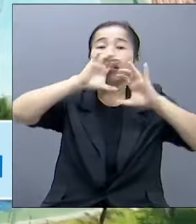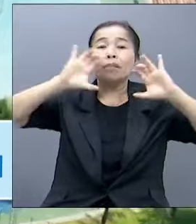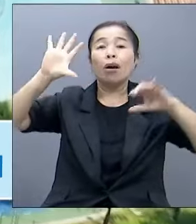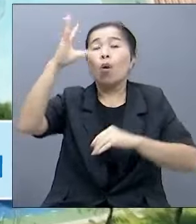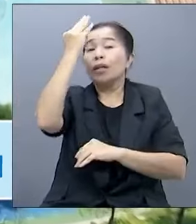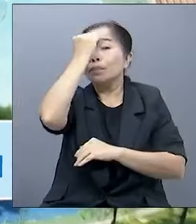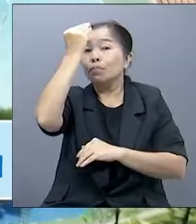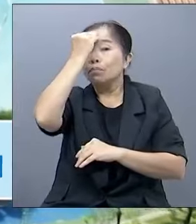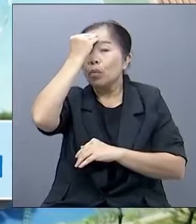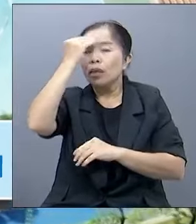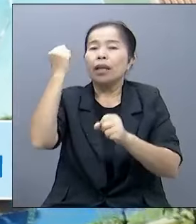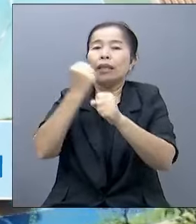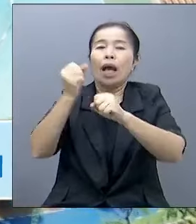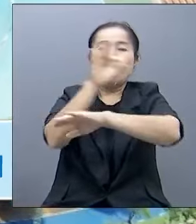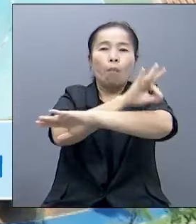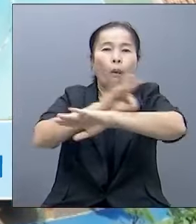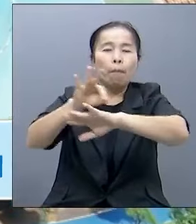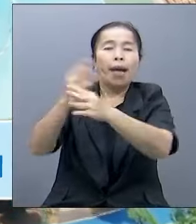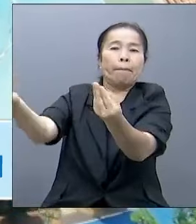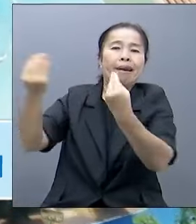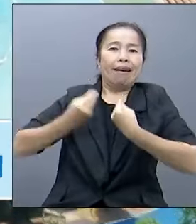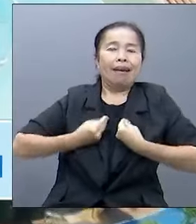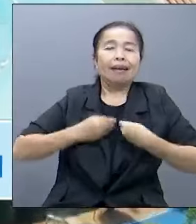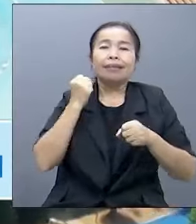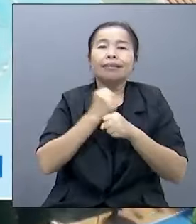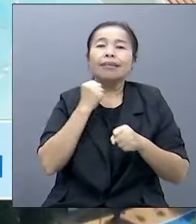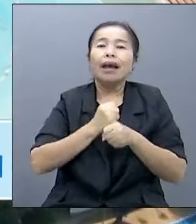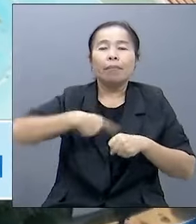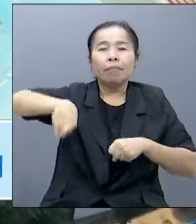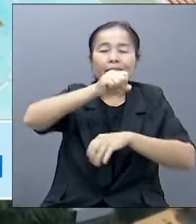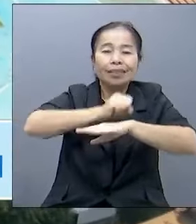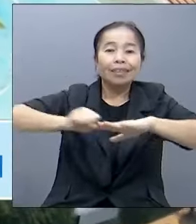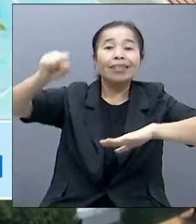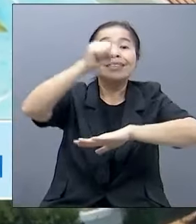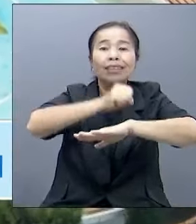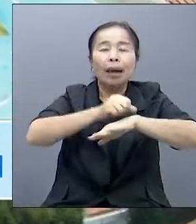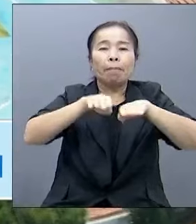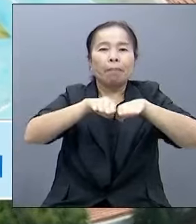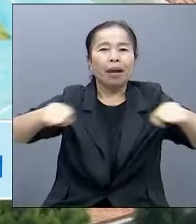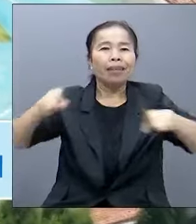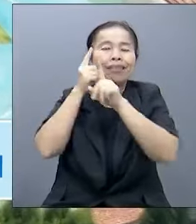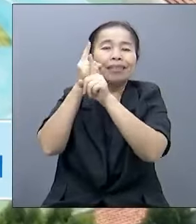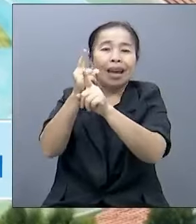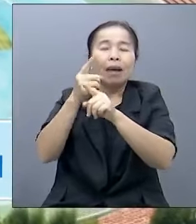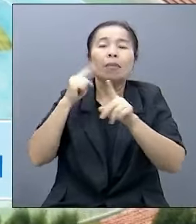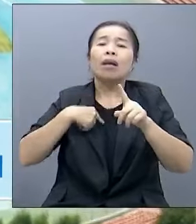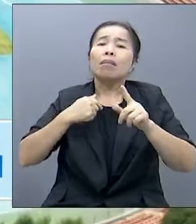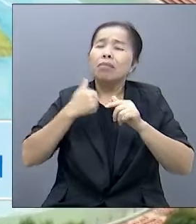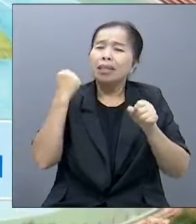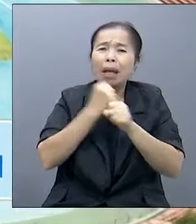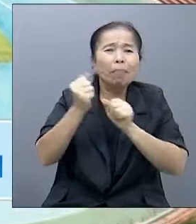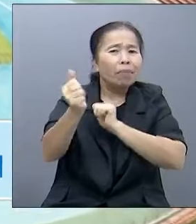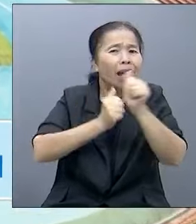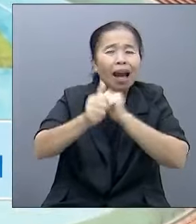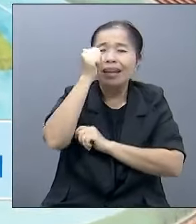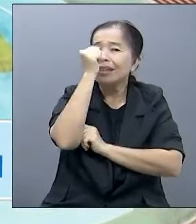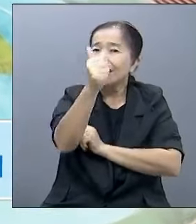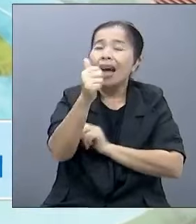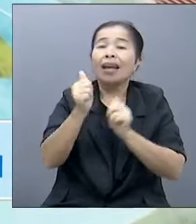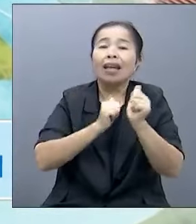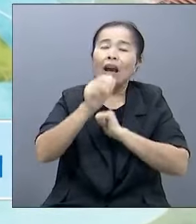ออกแบบสนามให้มาตรฐานของสนามเนี่ยคือเรารองรับการแข่งขันได้ตั้งแต่ระดับของแข่งภายในประเ